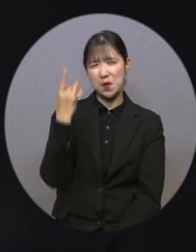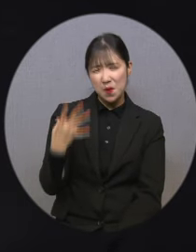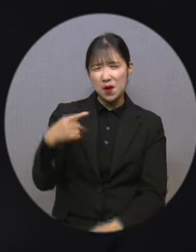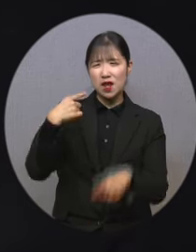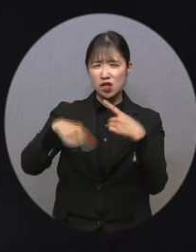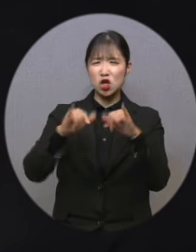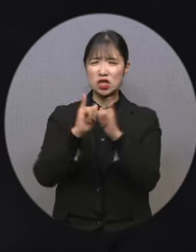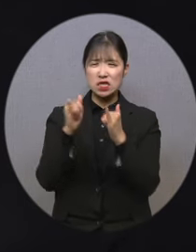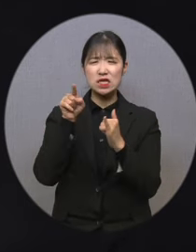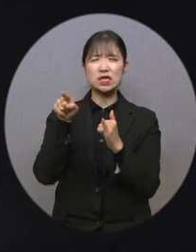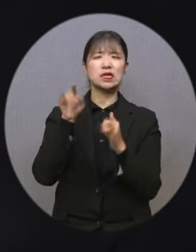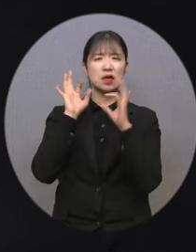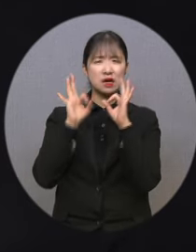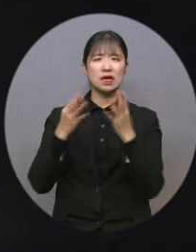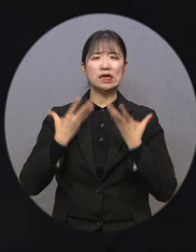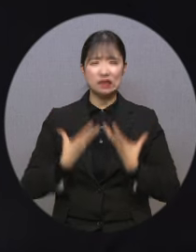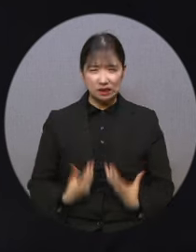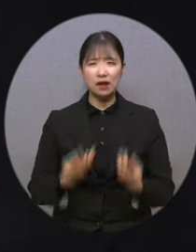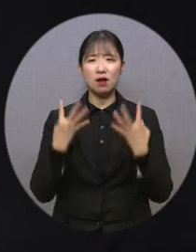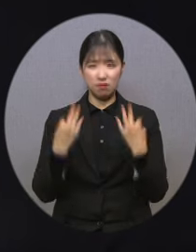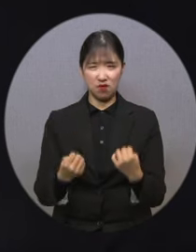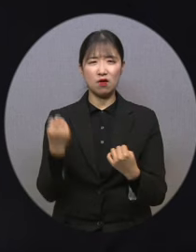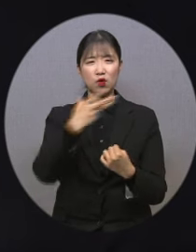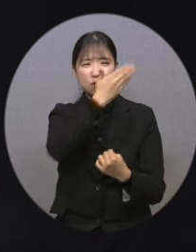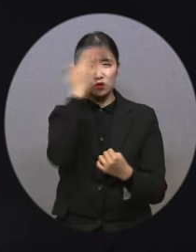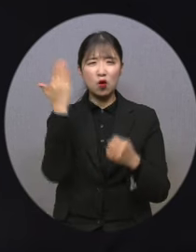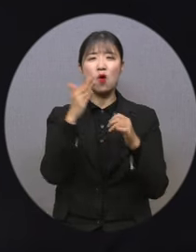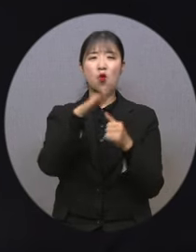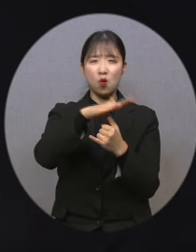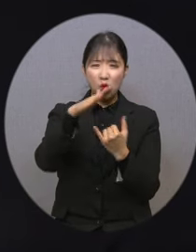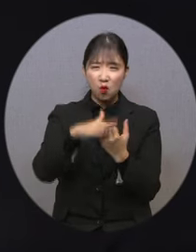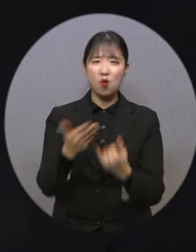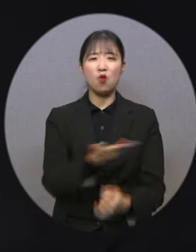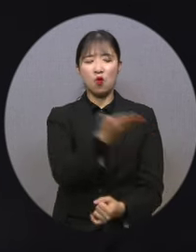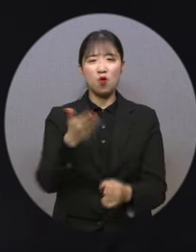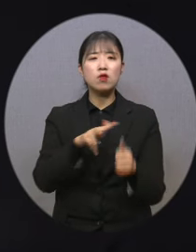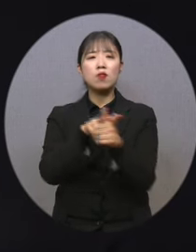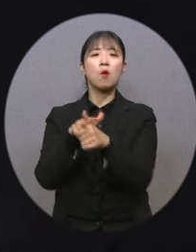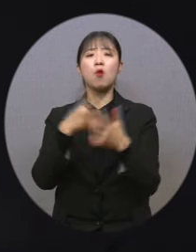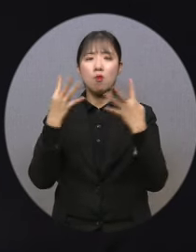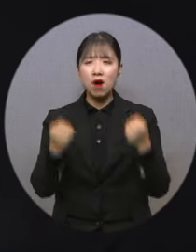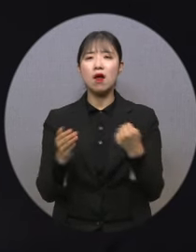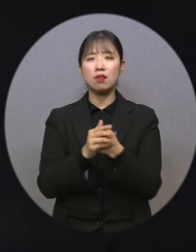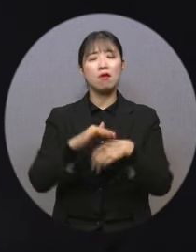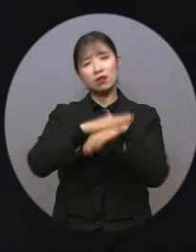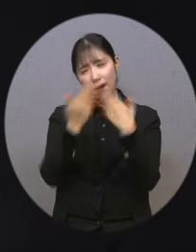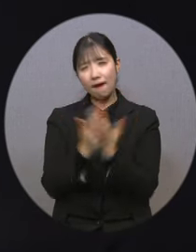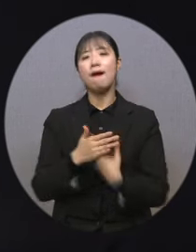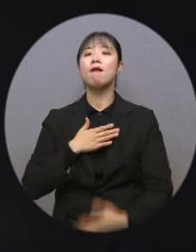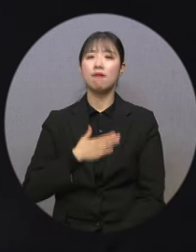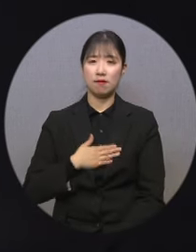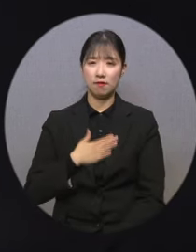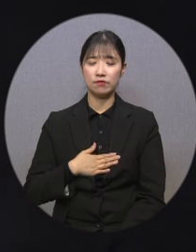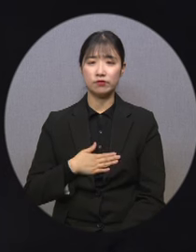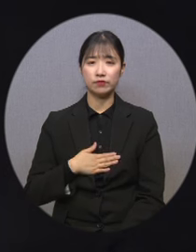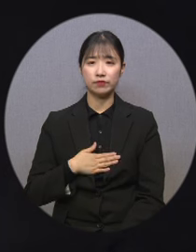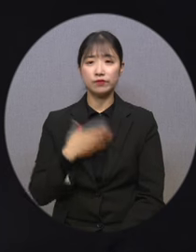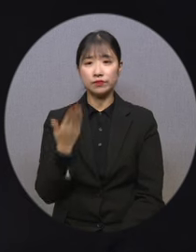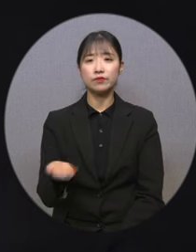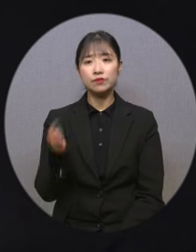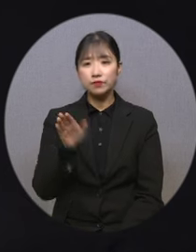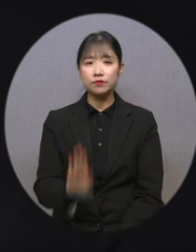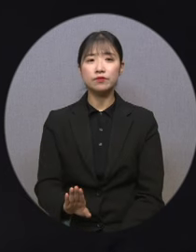실망하지 오래고 우리 청소년들은 정보망 이마나 수 이미 걸 다 알고 있습니다 그런데